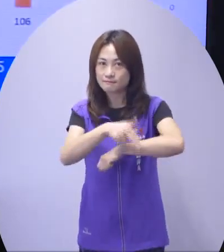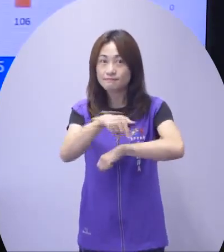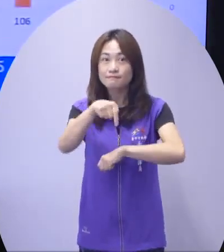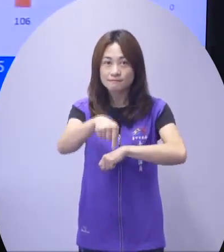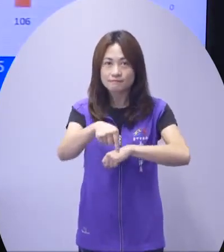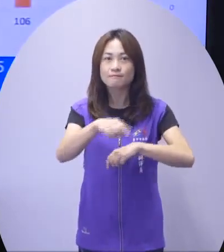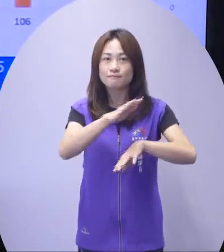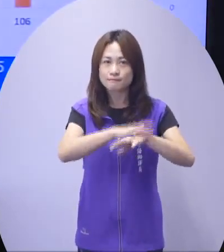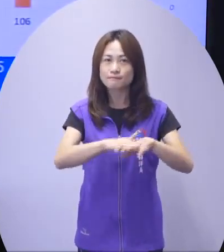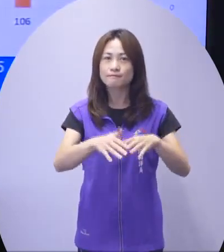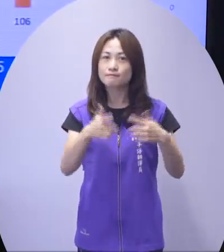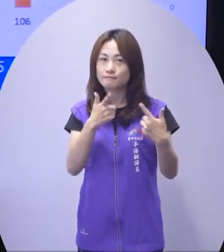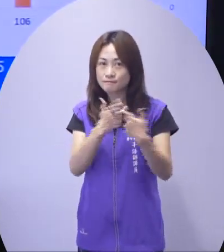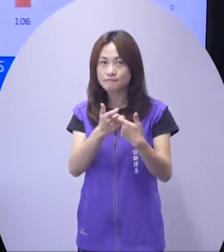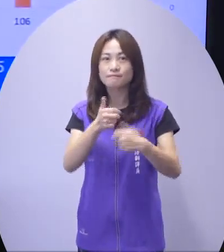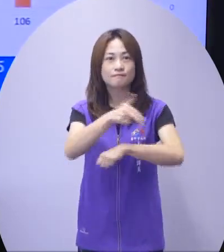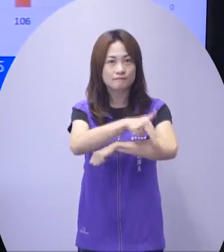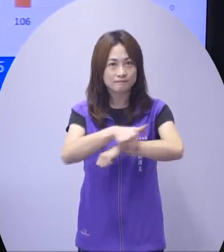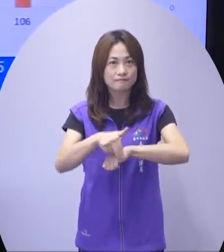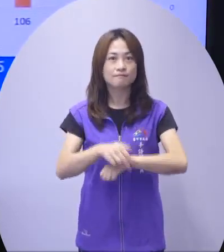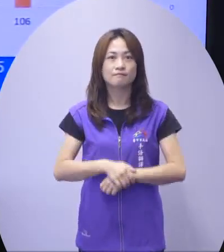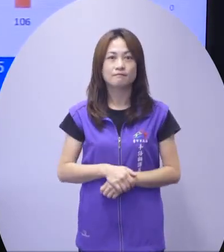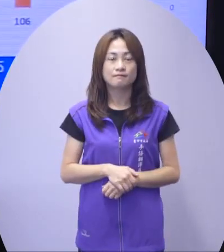有相关的这样的